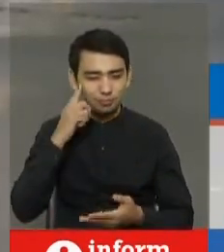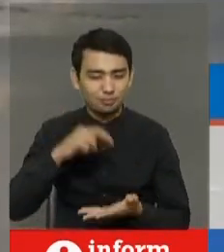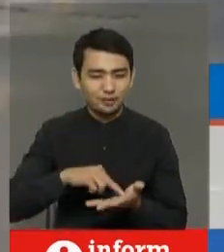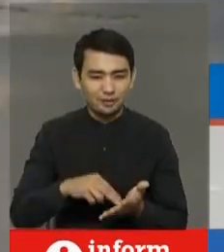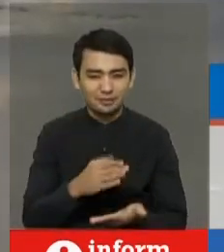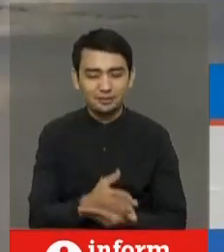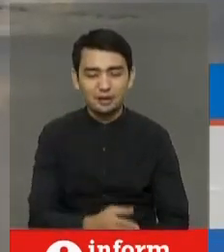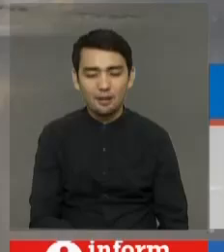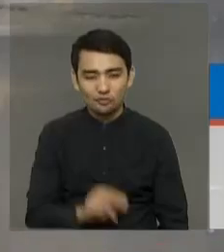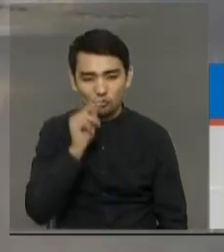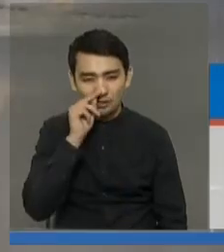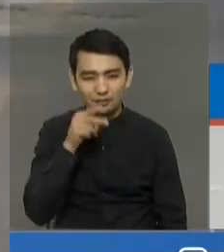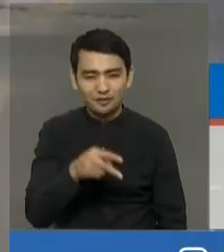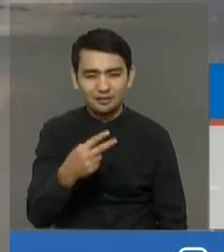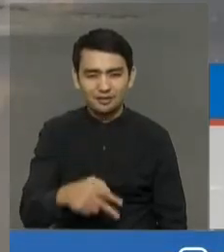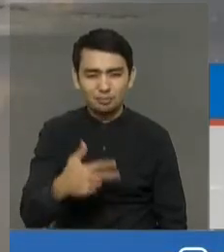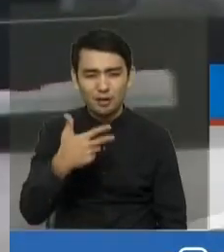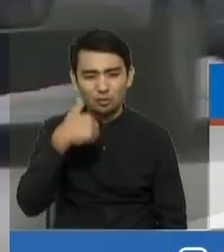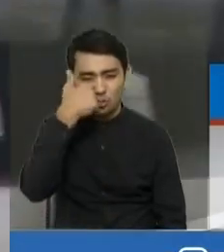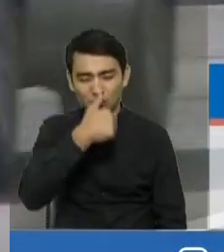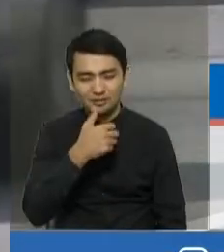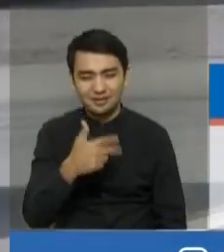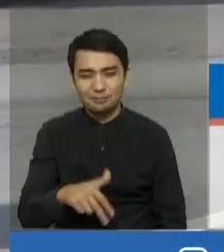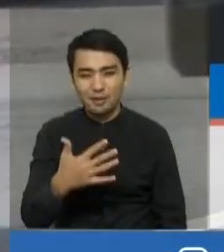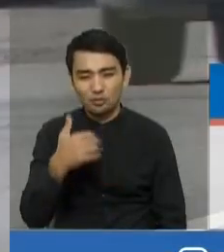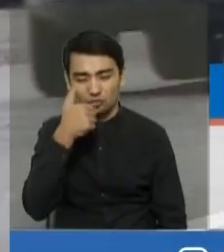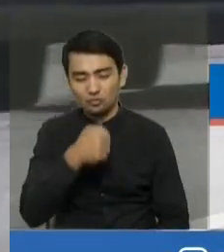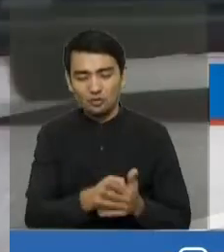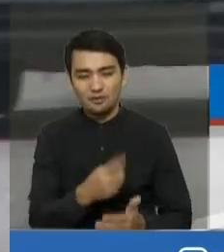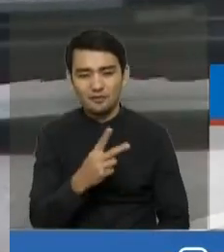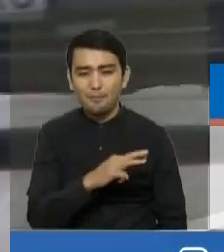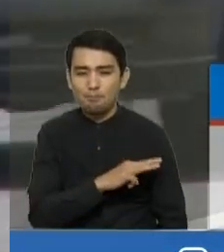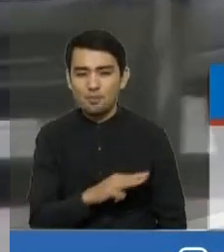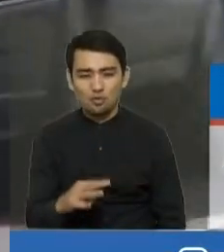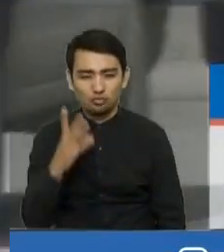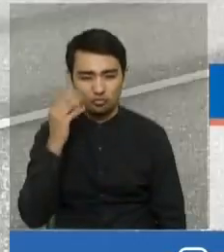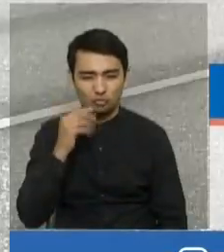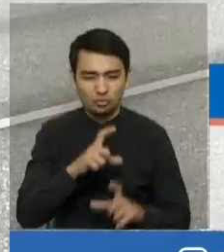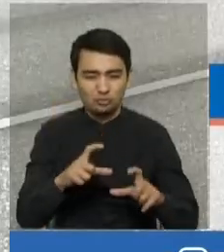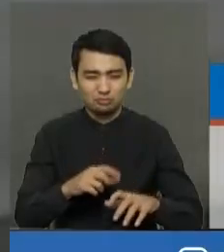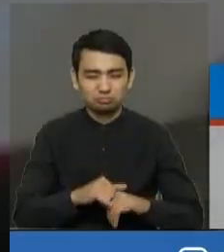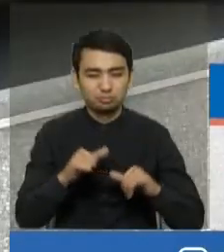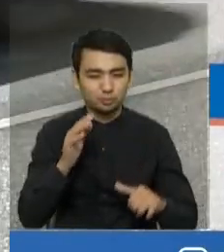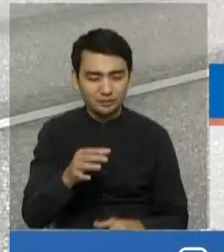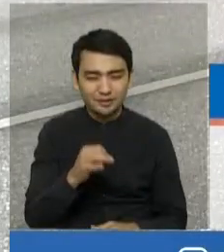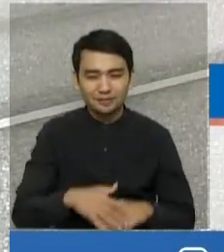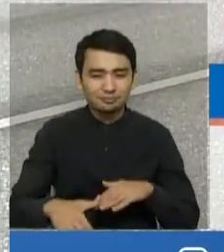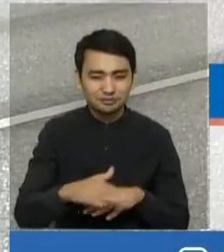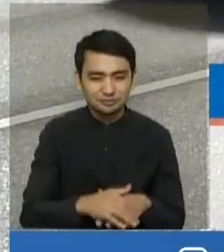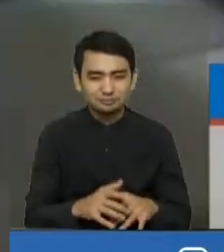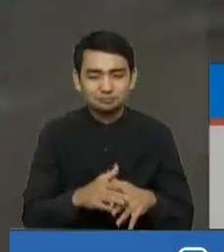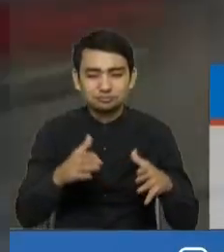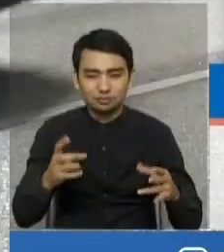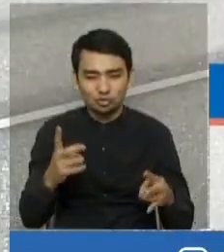Шымкенттің 2035 жылға арналған бас жоспарына сәйкес қала халқы 2 миллионға жетеді деген болжам бар. Сондықтан аумағы мен әлеуеті артатын